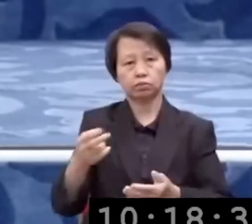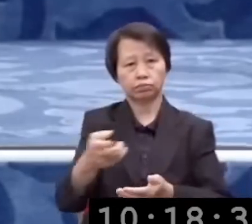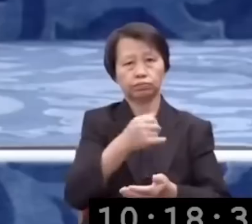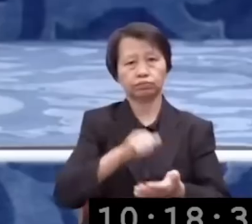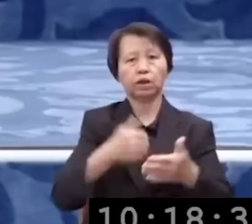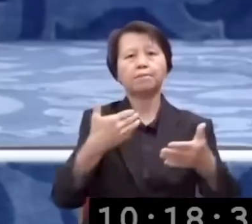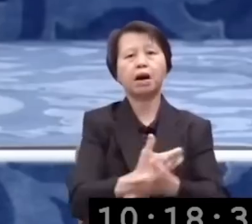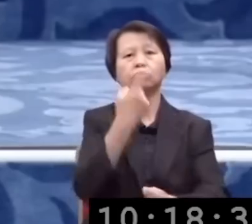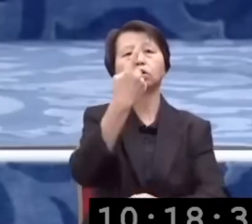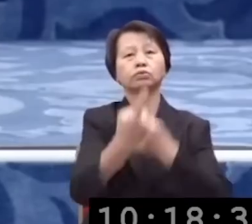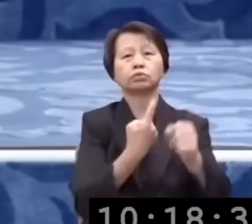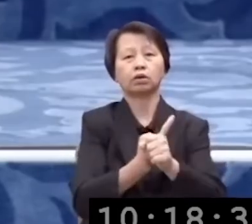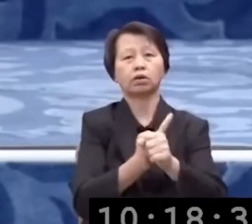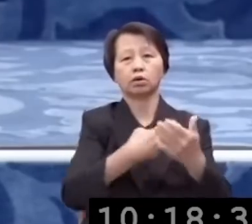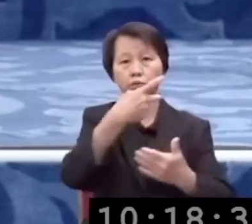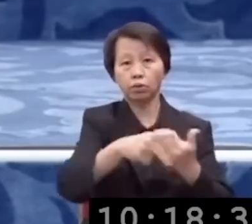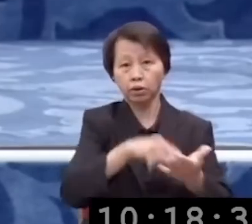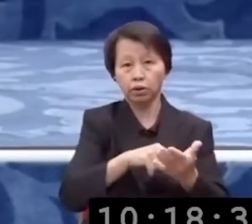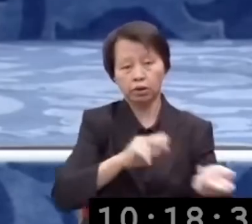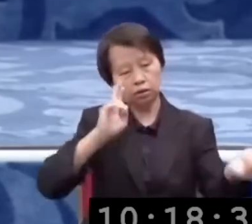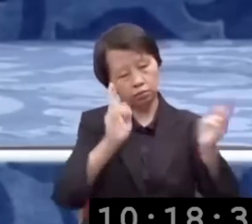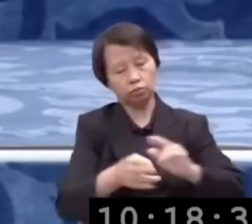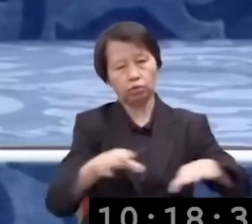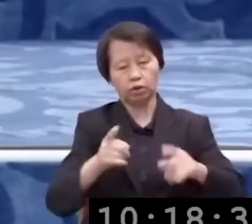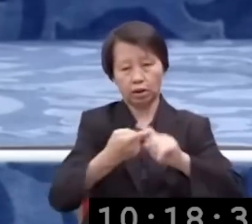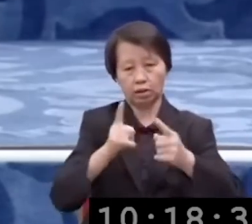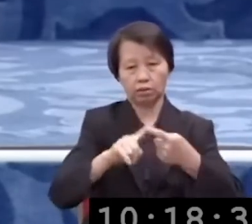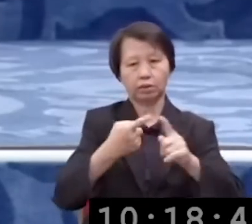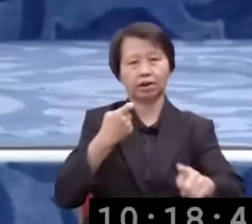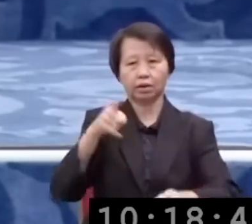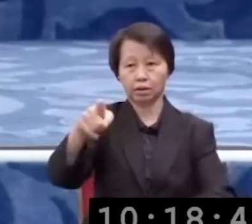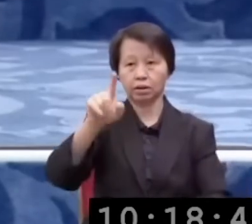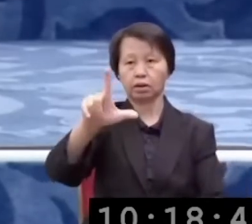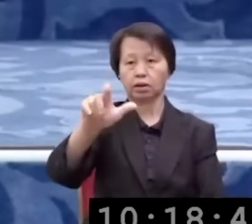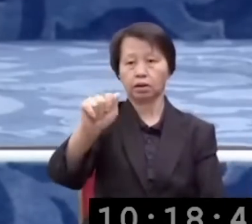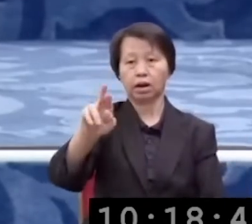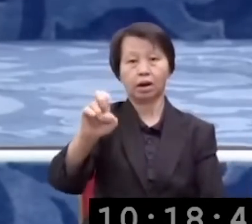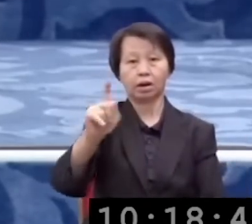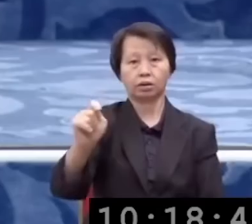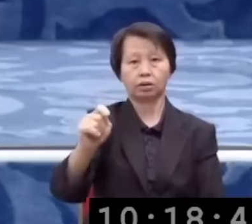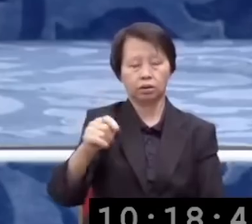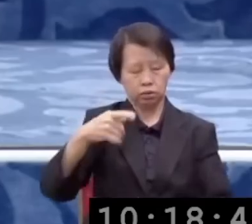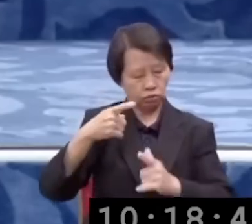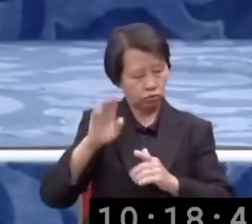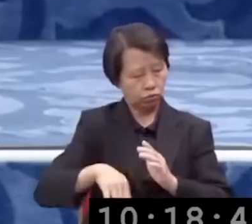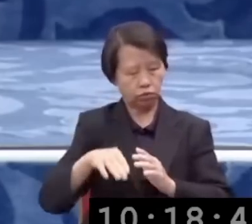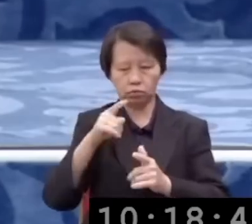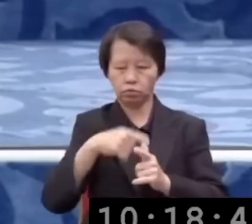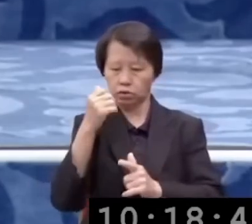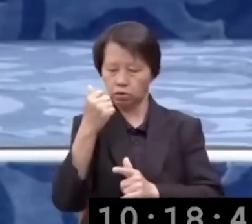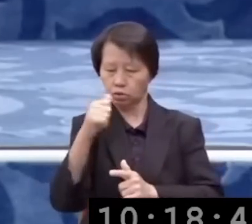1 tahun ketika perubahan dibuat oleh sahabat saya dari larut kita itu lebih kurang Oktober 2022